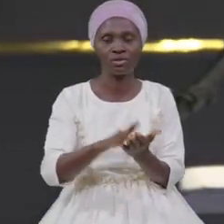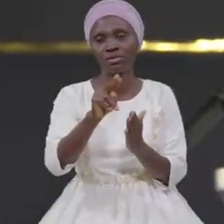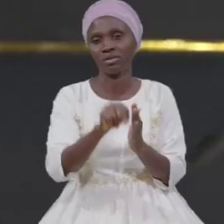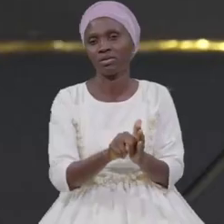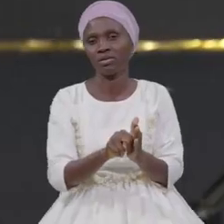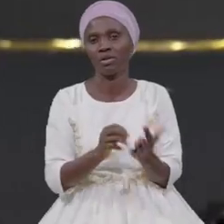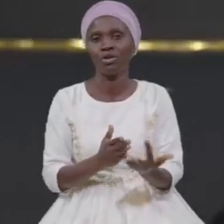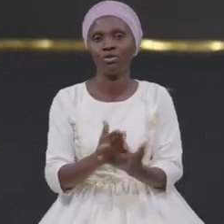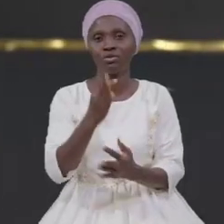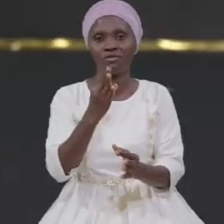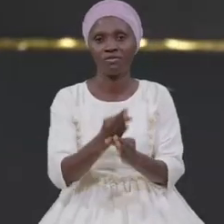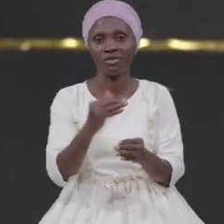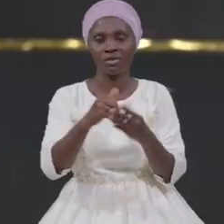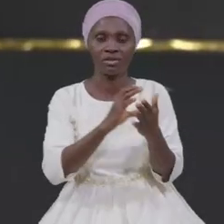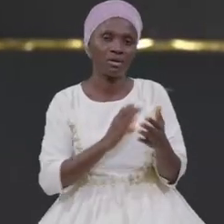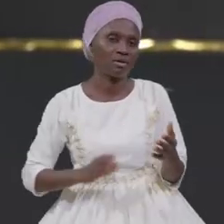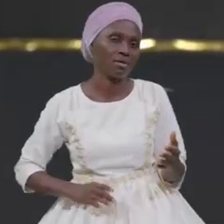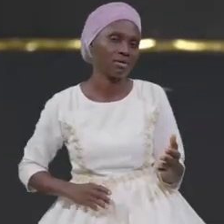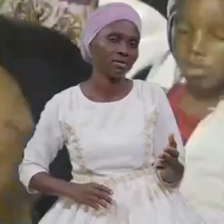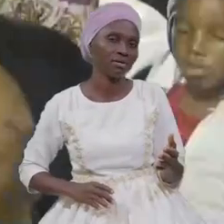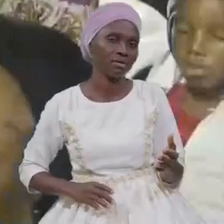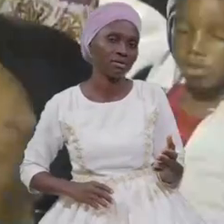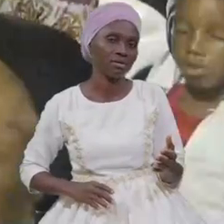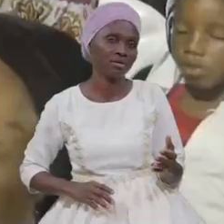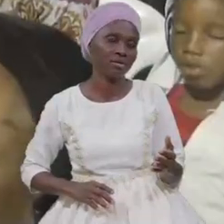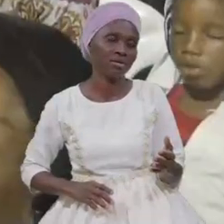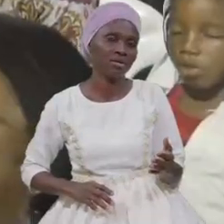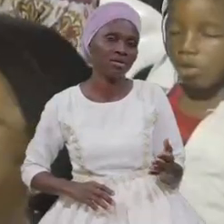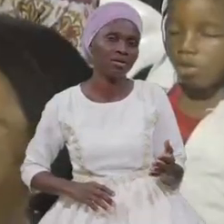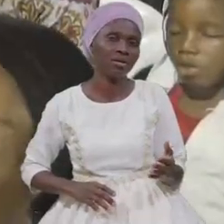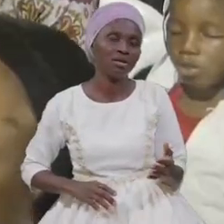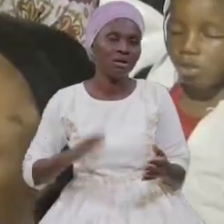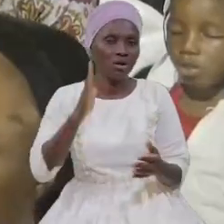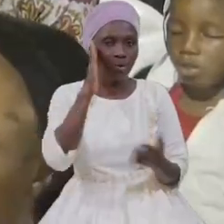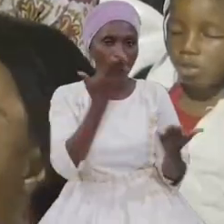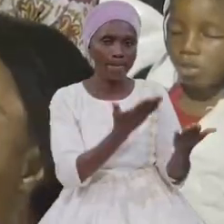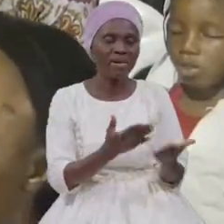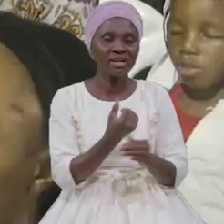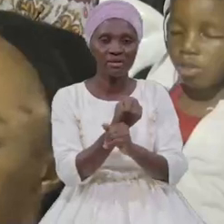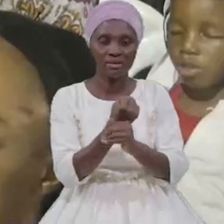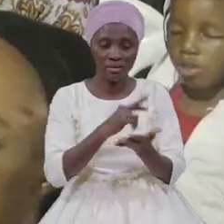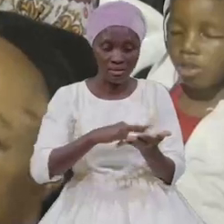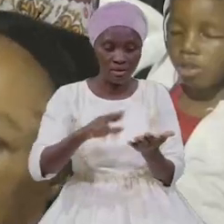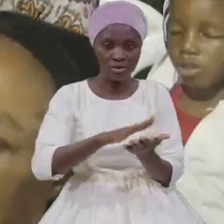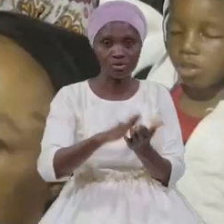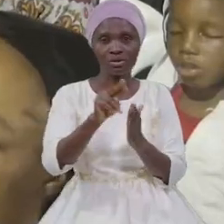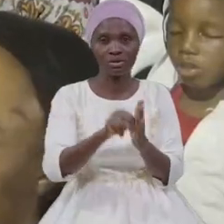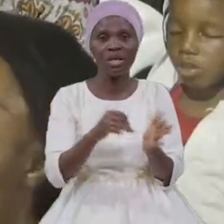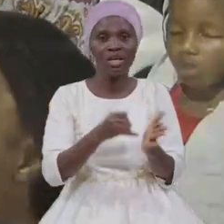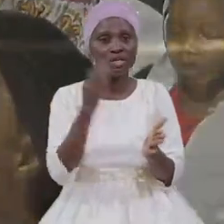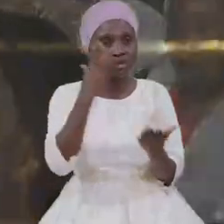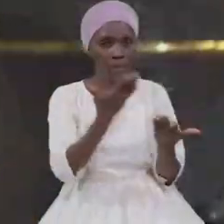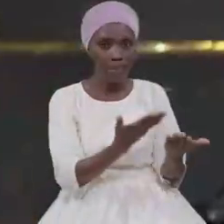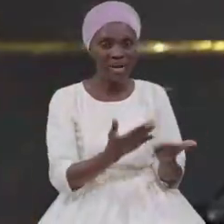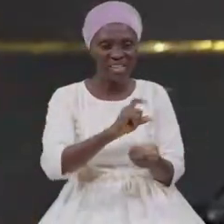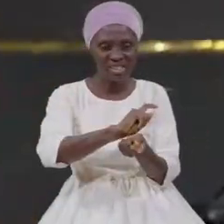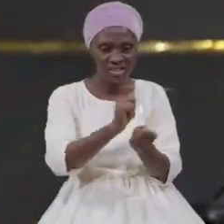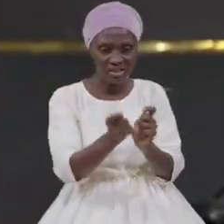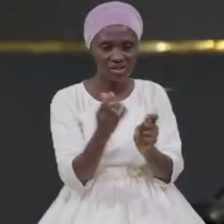Christ, la vraie foi en Christ apporte la justice, apportant un changement de vie, une transformation de